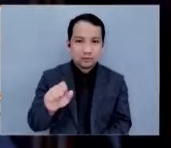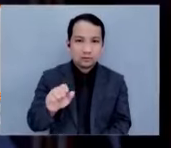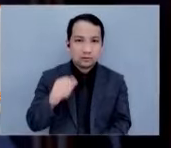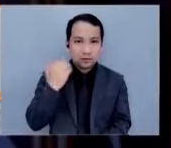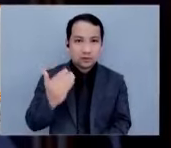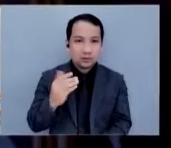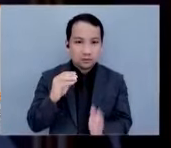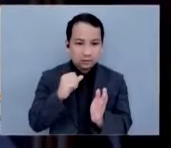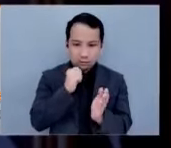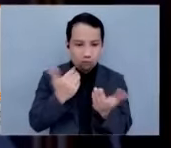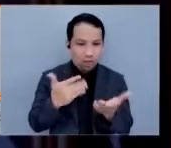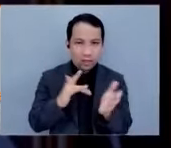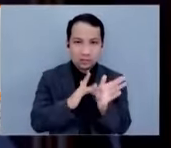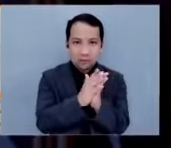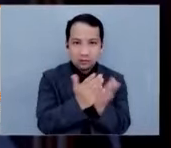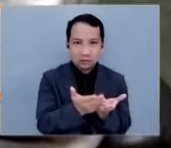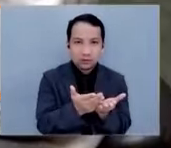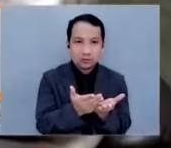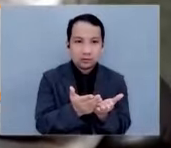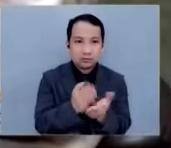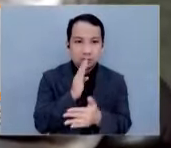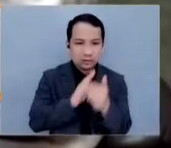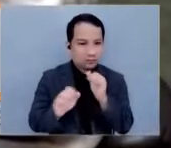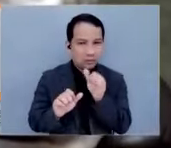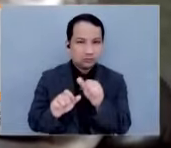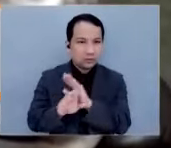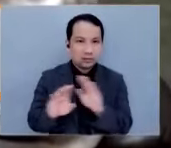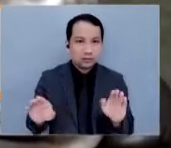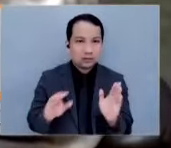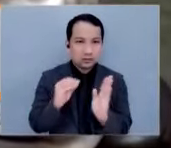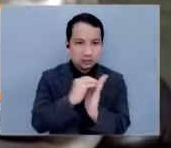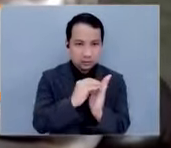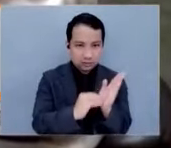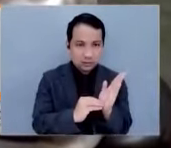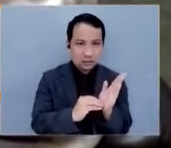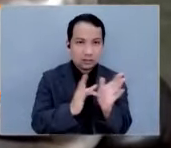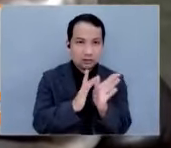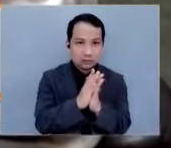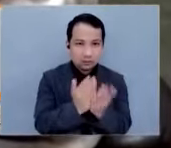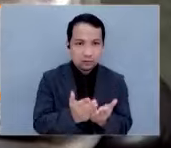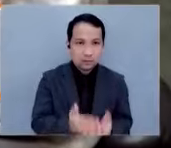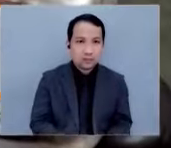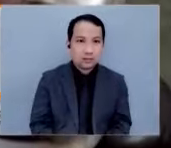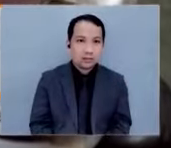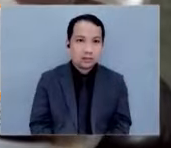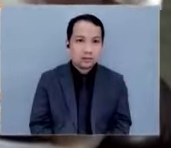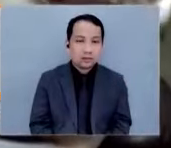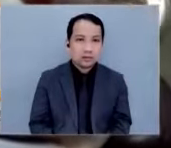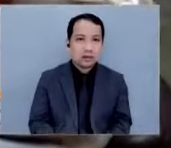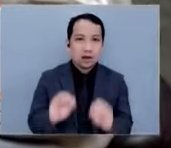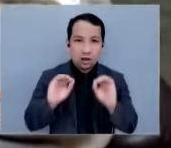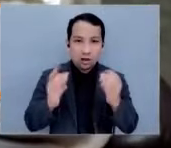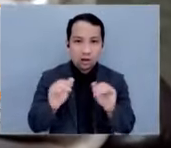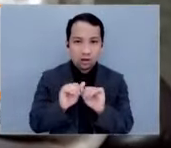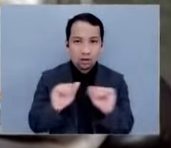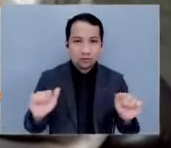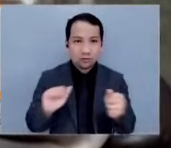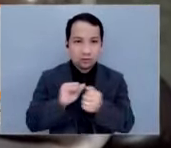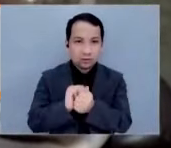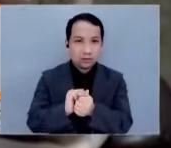biblical. I will humbly disagree. Nasa Biblia po yun. Walang sino man ang